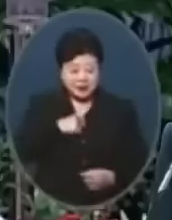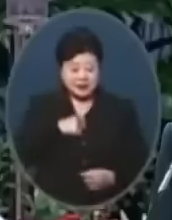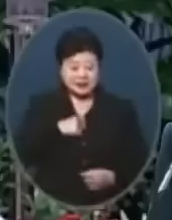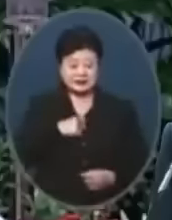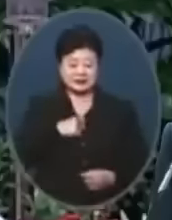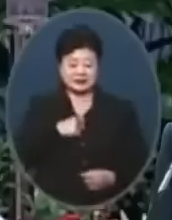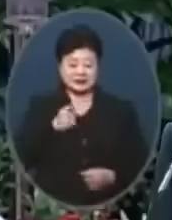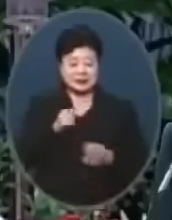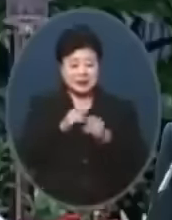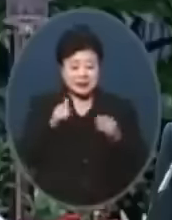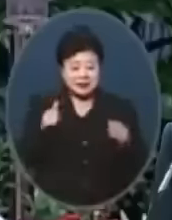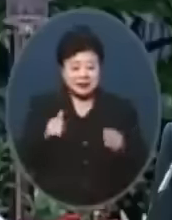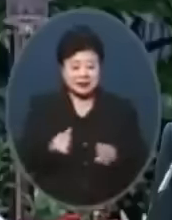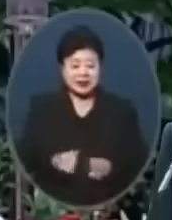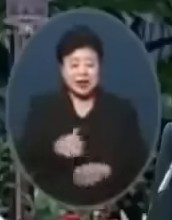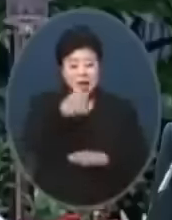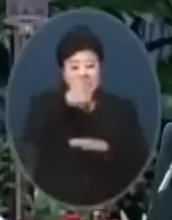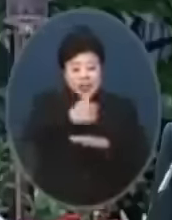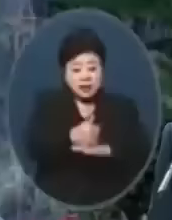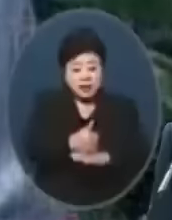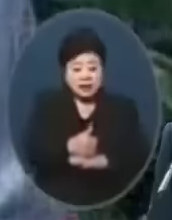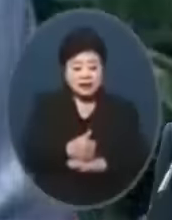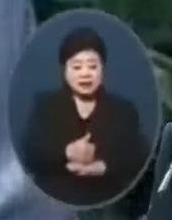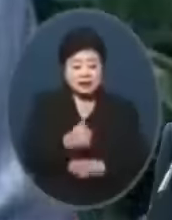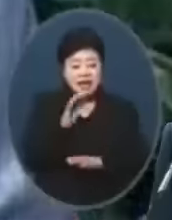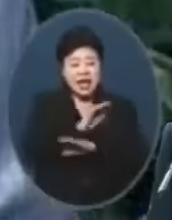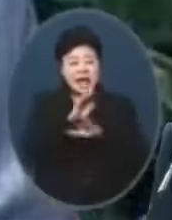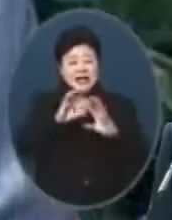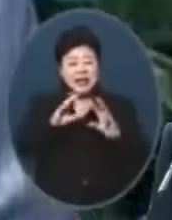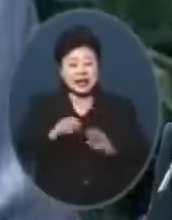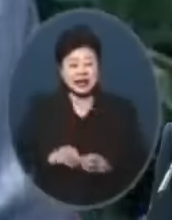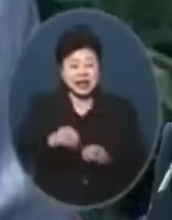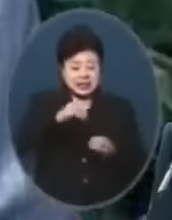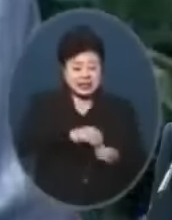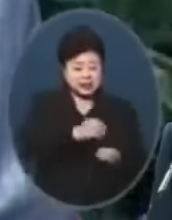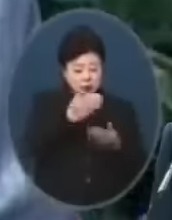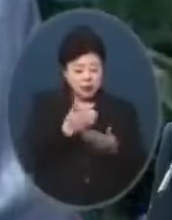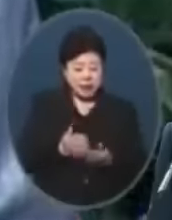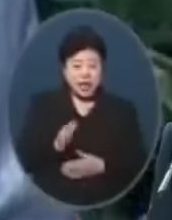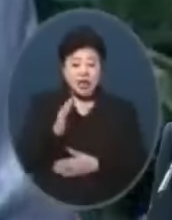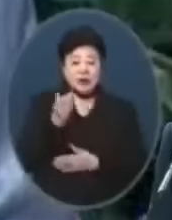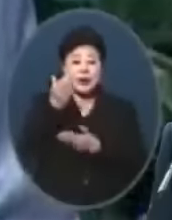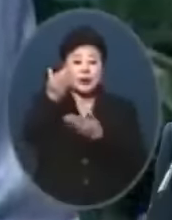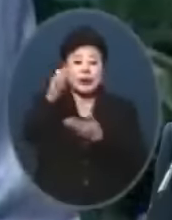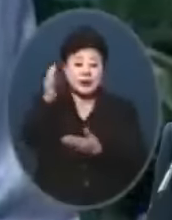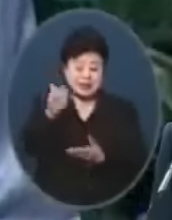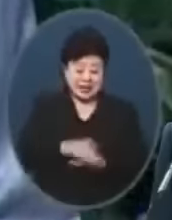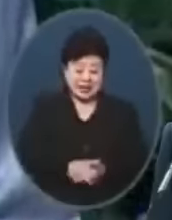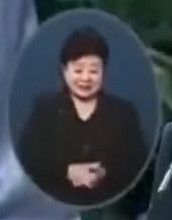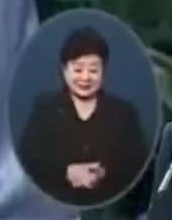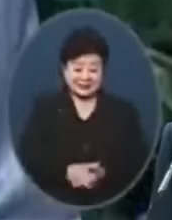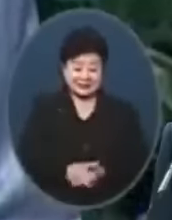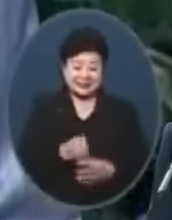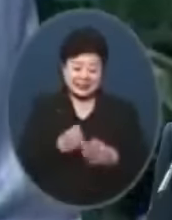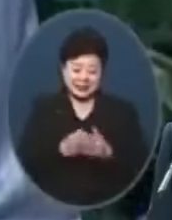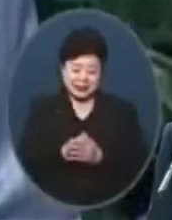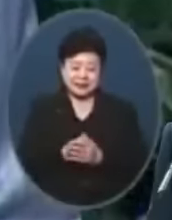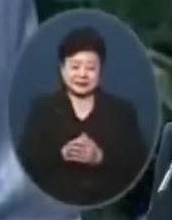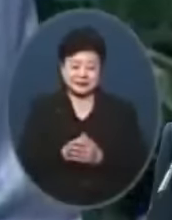그들을 결과적으로 하늘나라를 상속으로 주님께 영화롭게 되는 것입니다. 그러므로